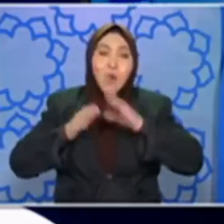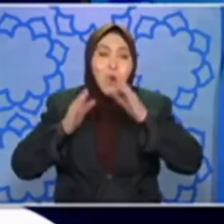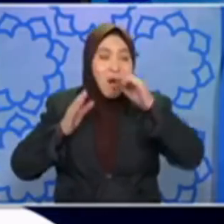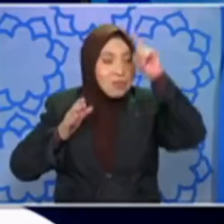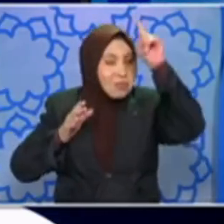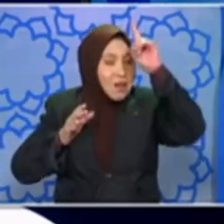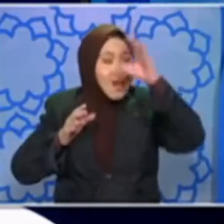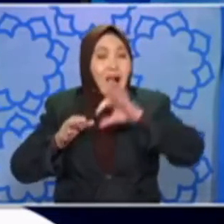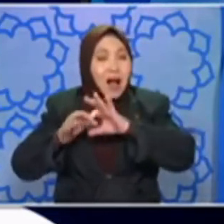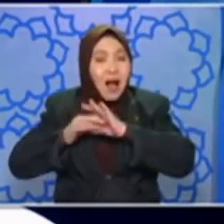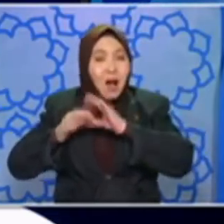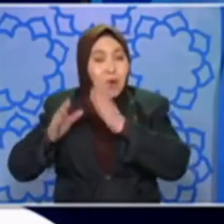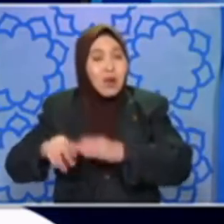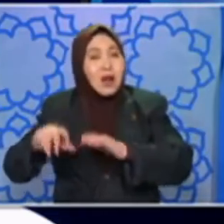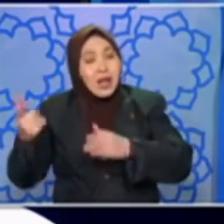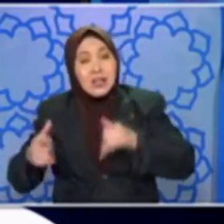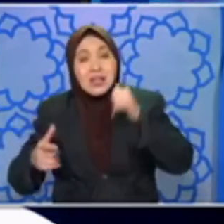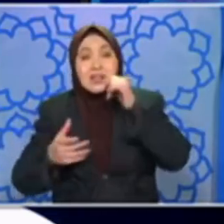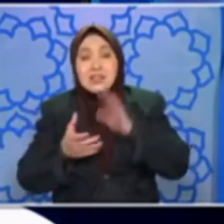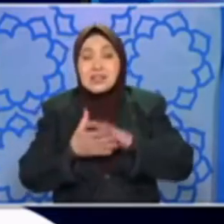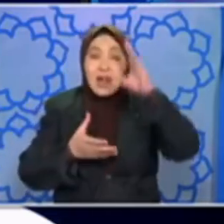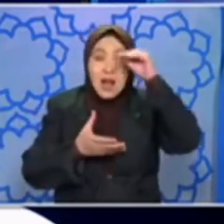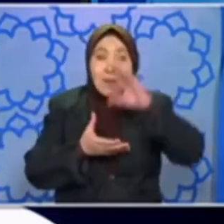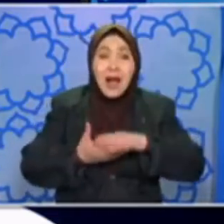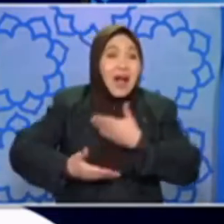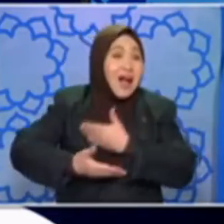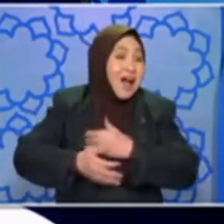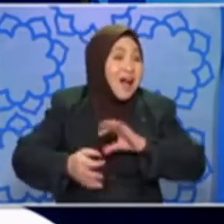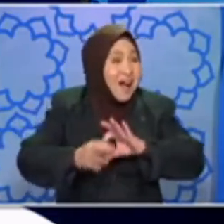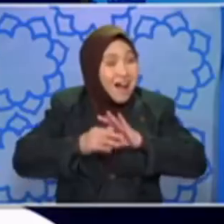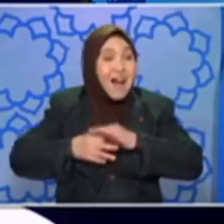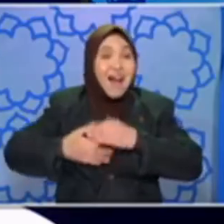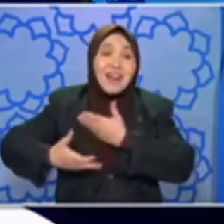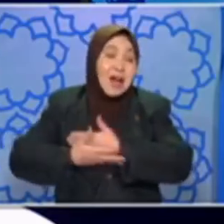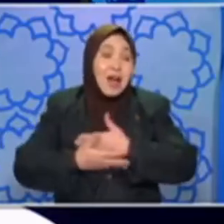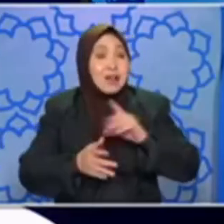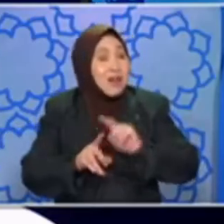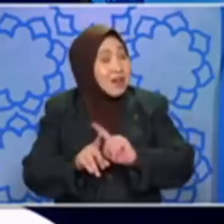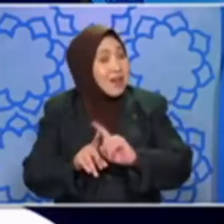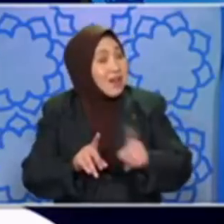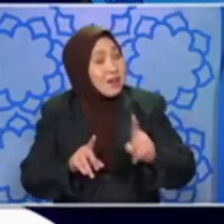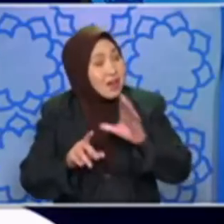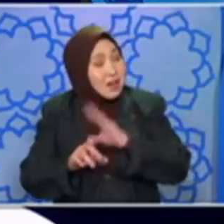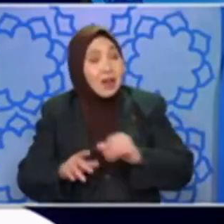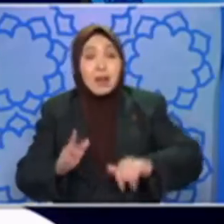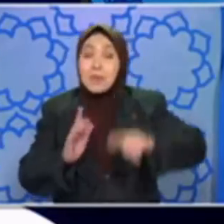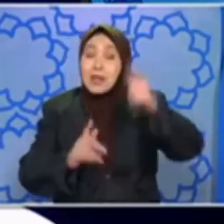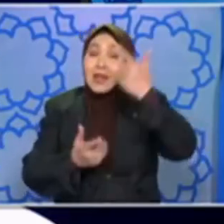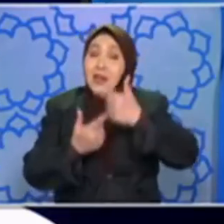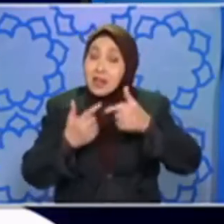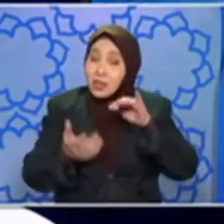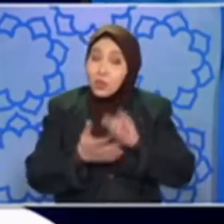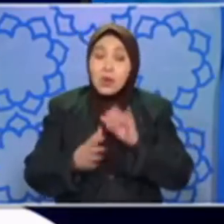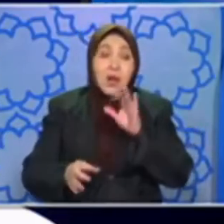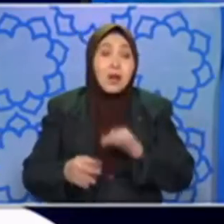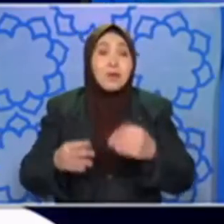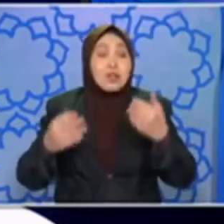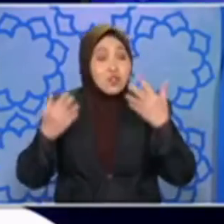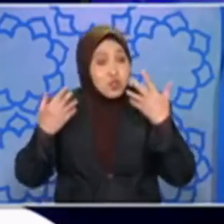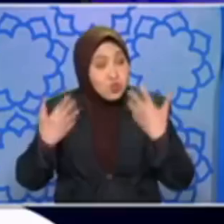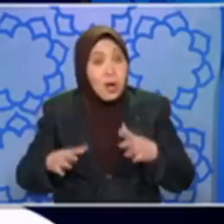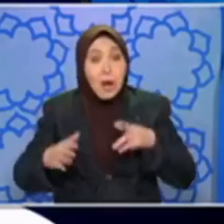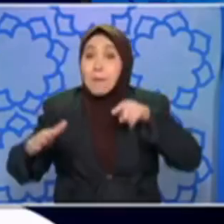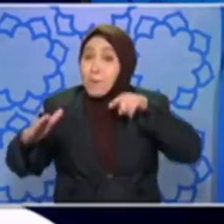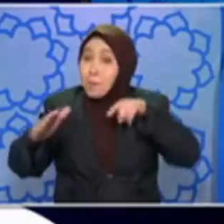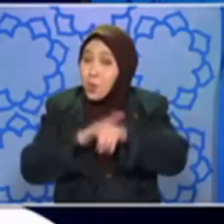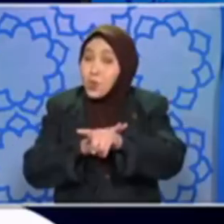si suami, si isteri, hak anak, hak pelbagai jenis orang. Dan lebih daripada itu, kalau dia sudah